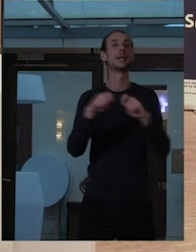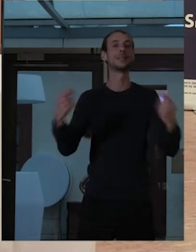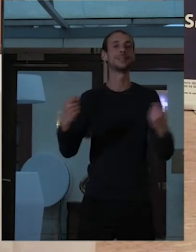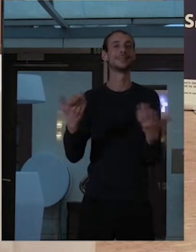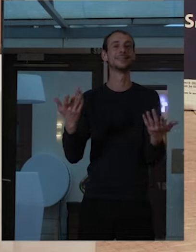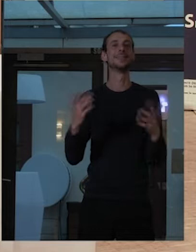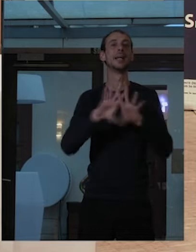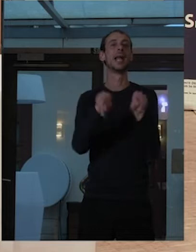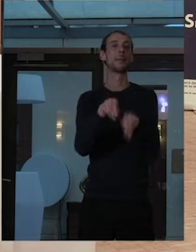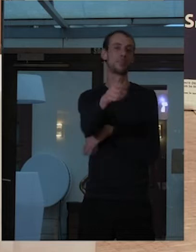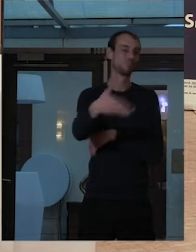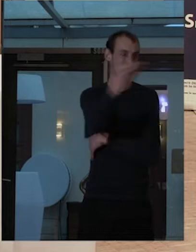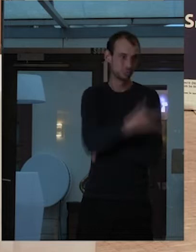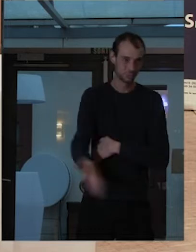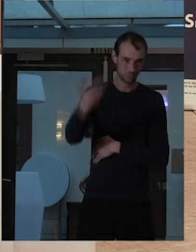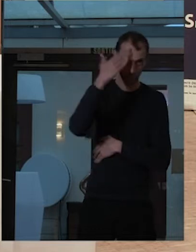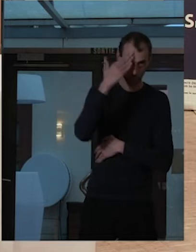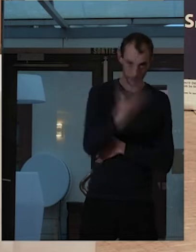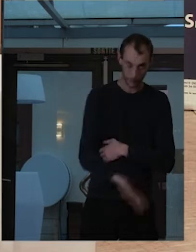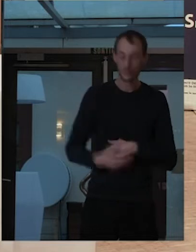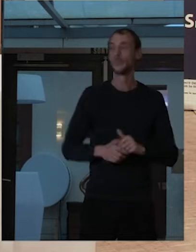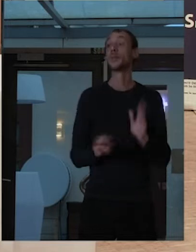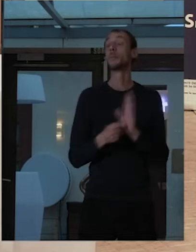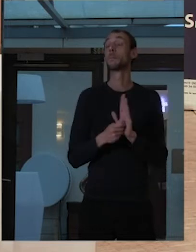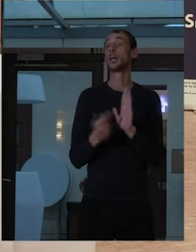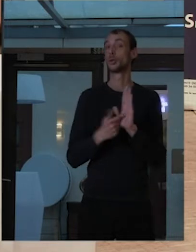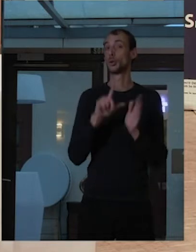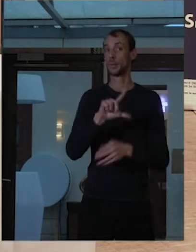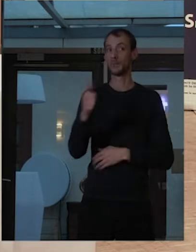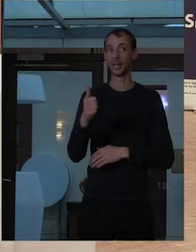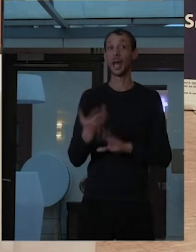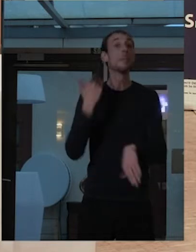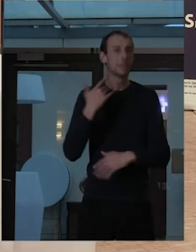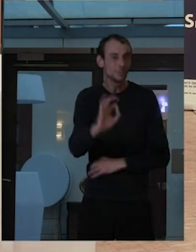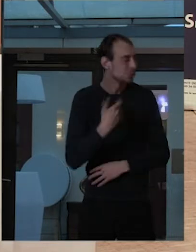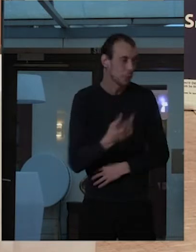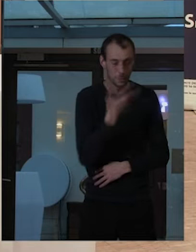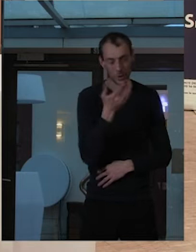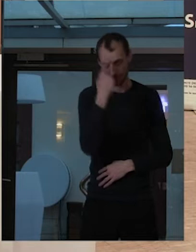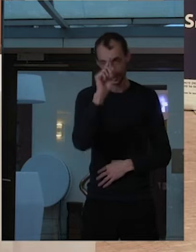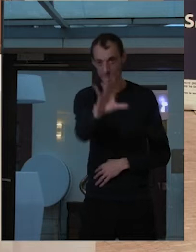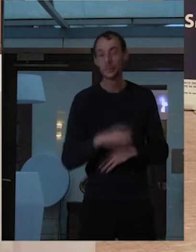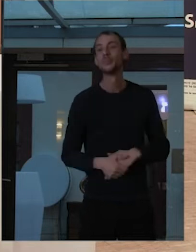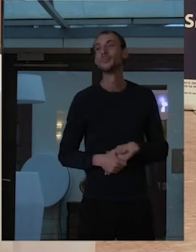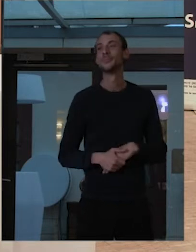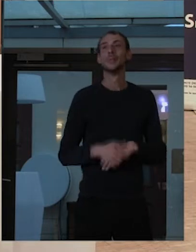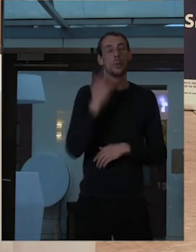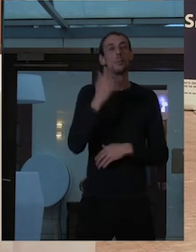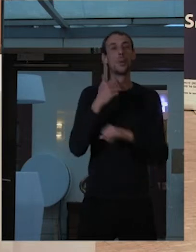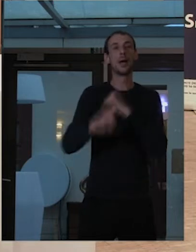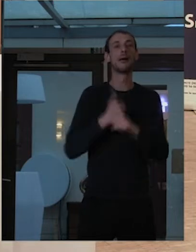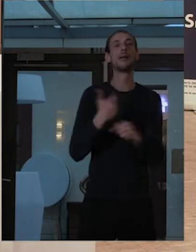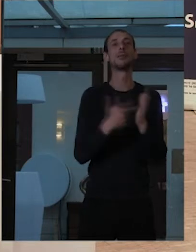En 2021, ils ont consacré... à votre avis, tiens, combien ils ont consacré de une au